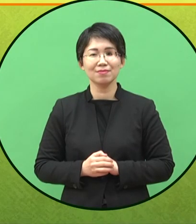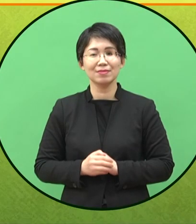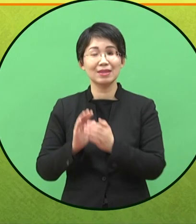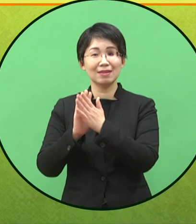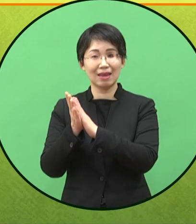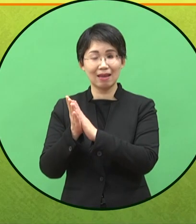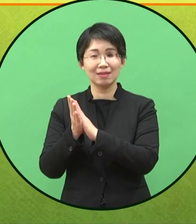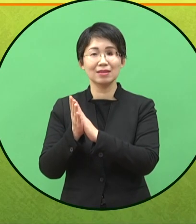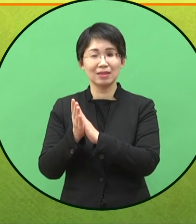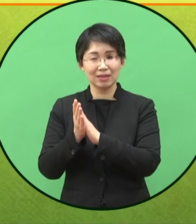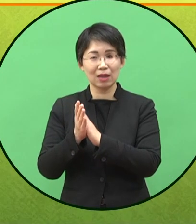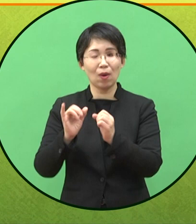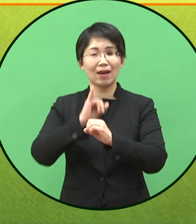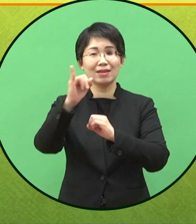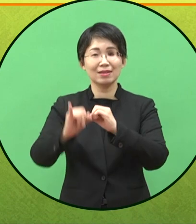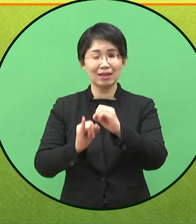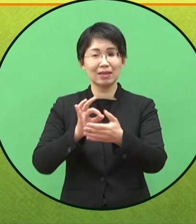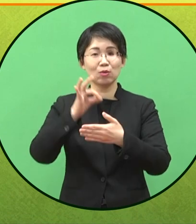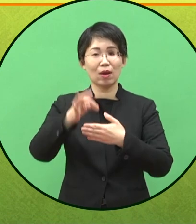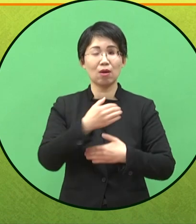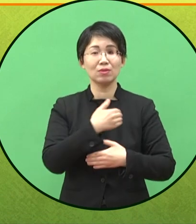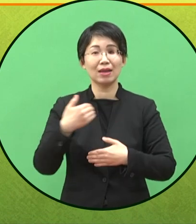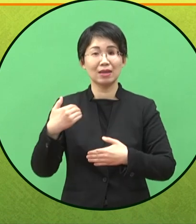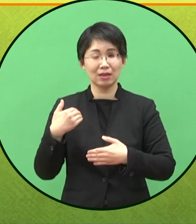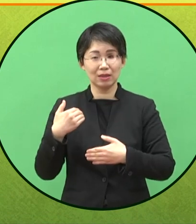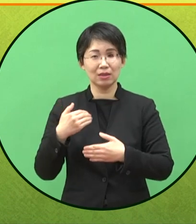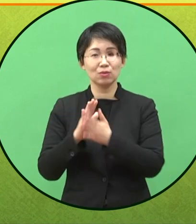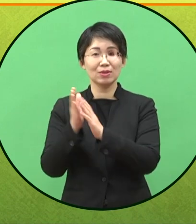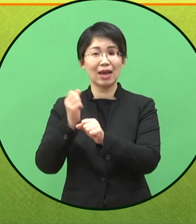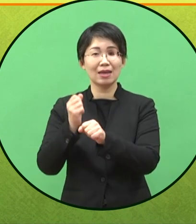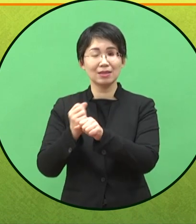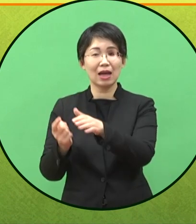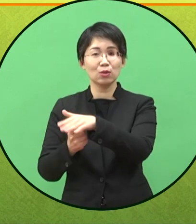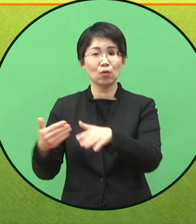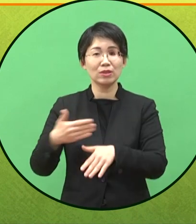県ではインターネットで購入できる県